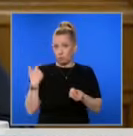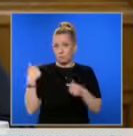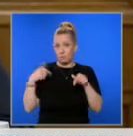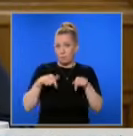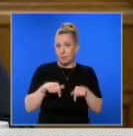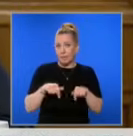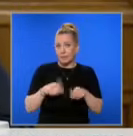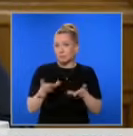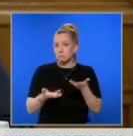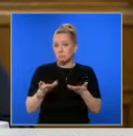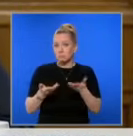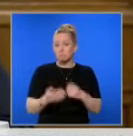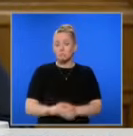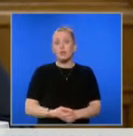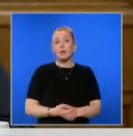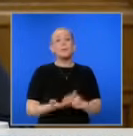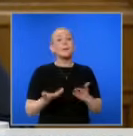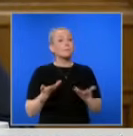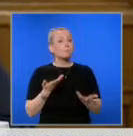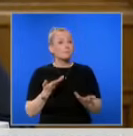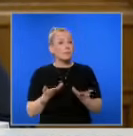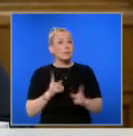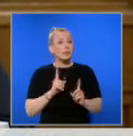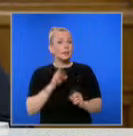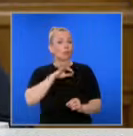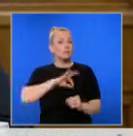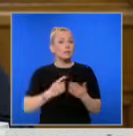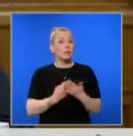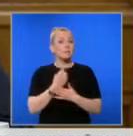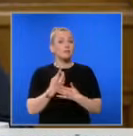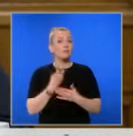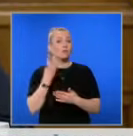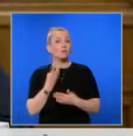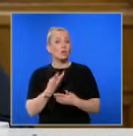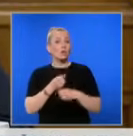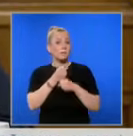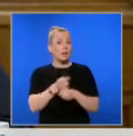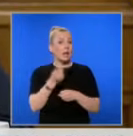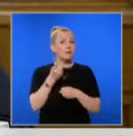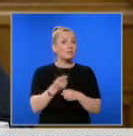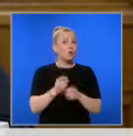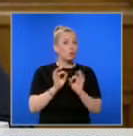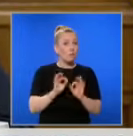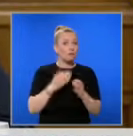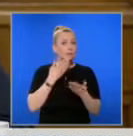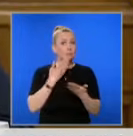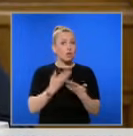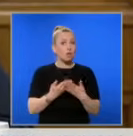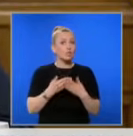момента? И при неуспех на първи и втори мандат, вие готови ли сте да предложите